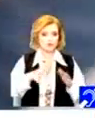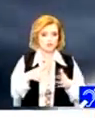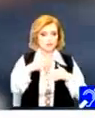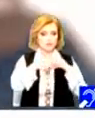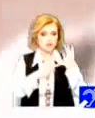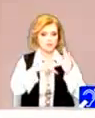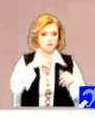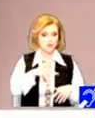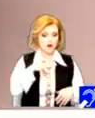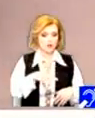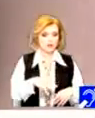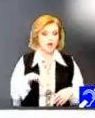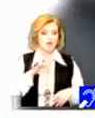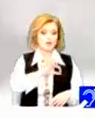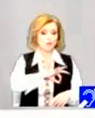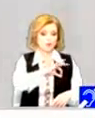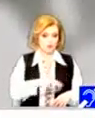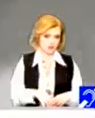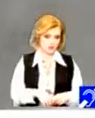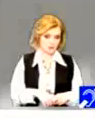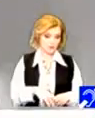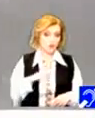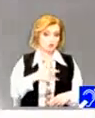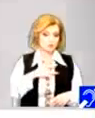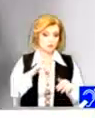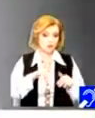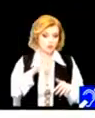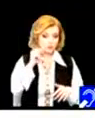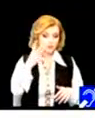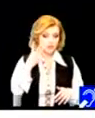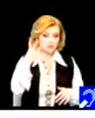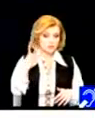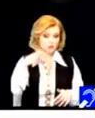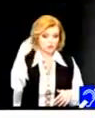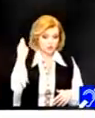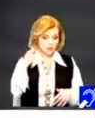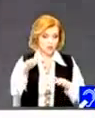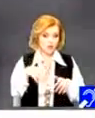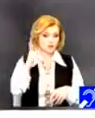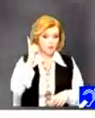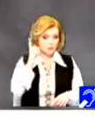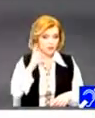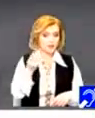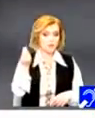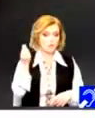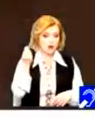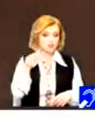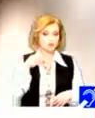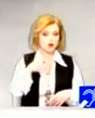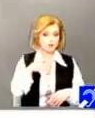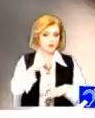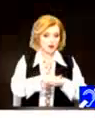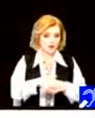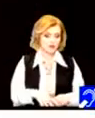pe 17 martie în sectorul Buiucani. Suspecții au atacat un bărbat de 34 de ani și i-au luat telefonul mobil, banii și un card